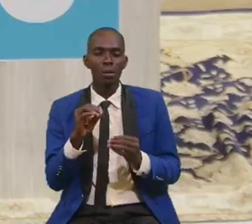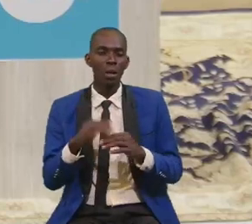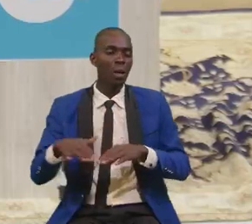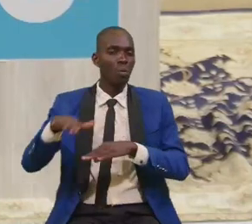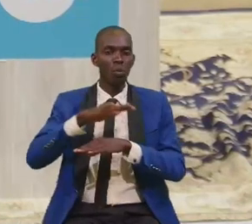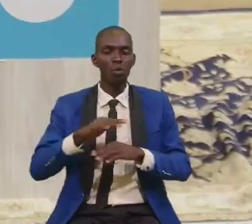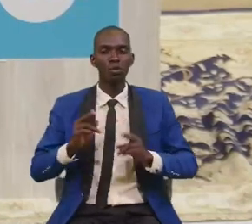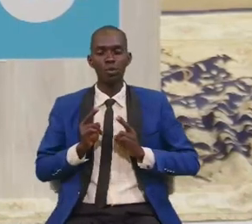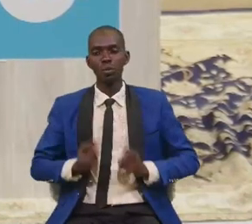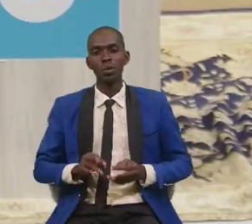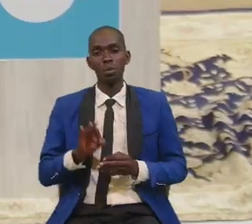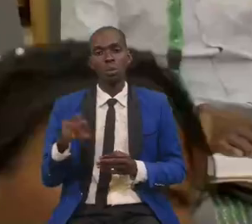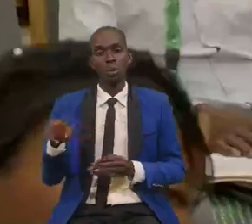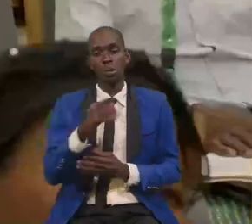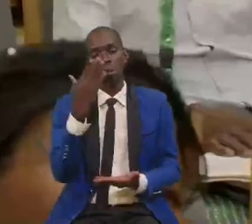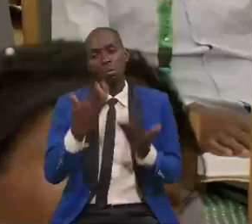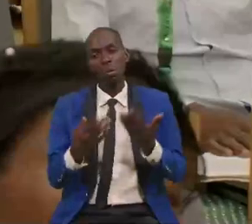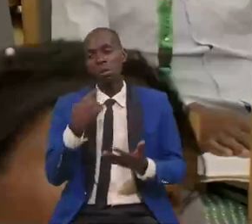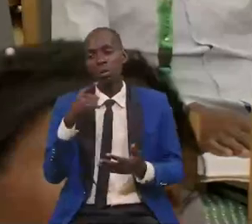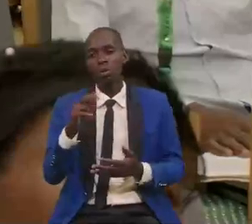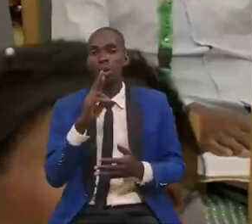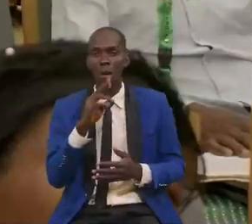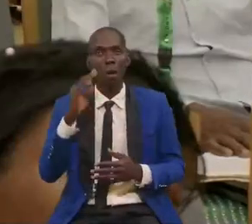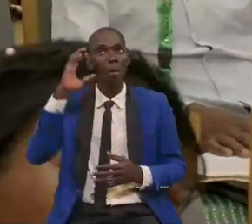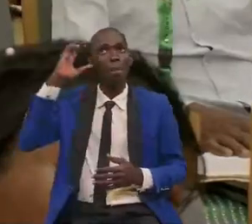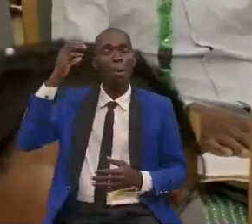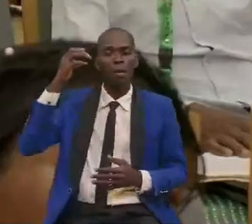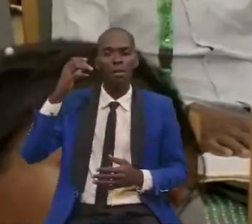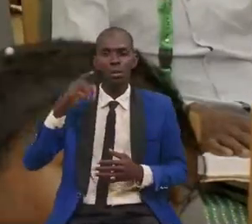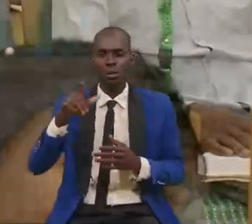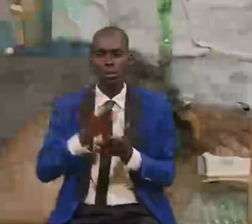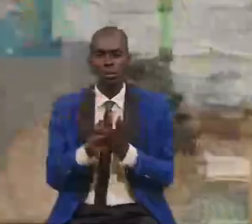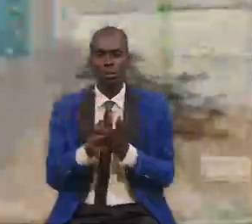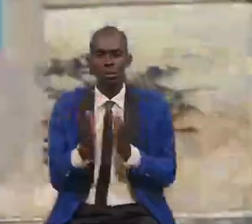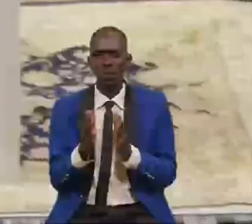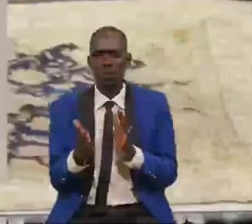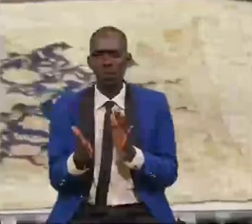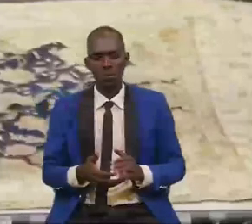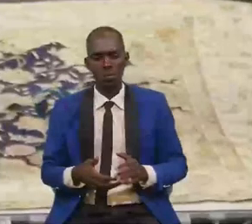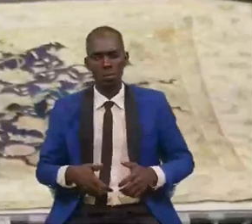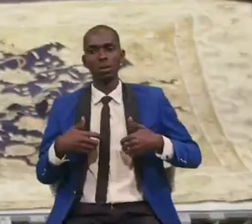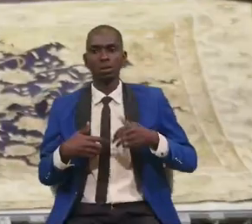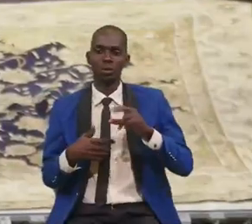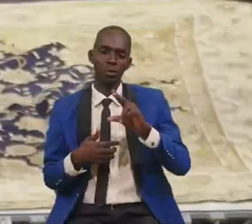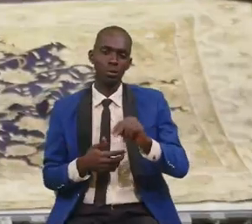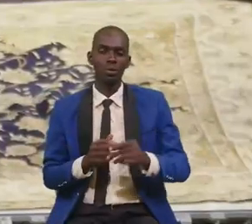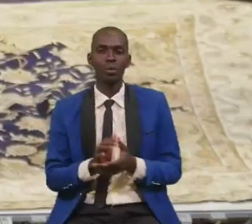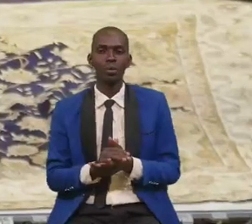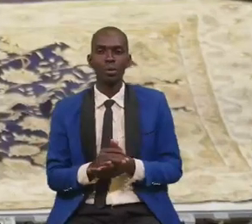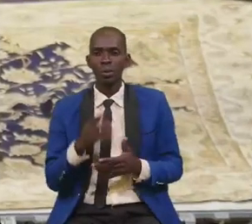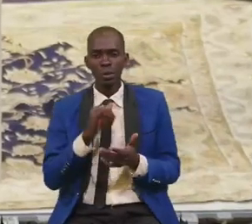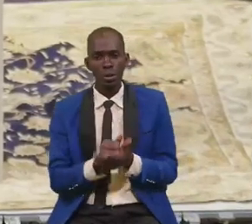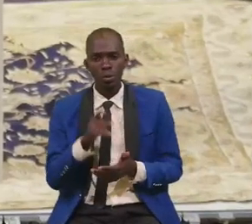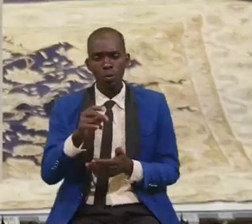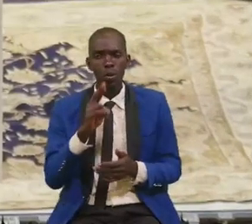dire que tu es fou. Est-ce que tu es offensé? Est-ce que tu t'es offensé? Ils disent que tu fais ce que tu ne peux pas